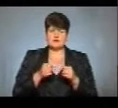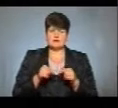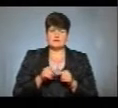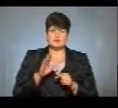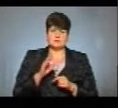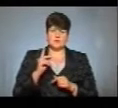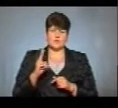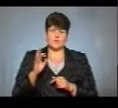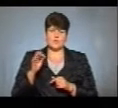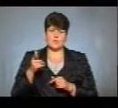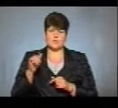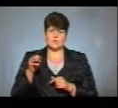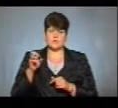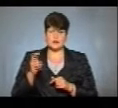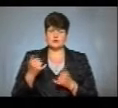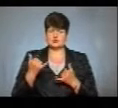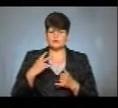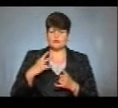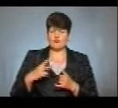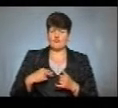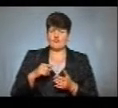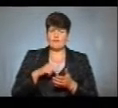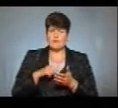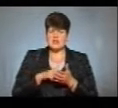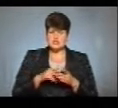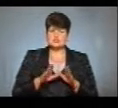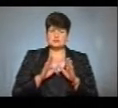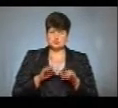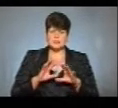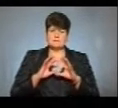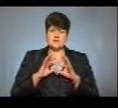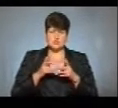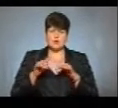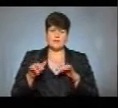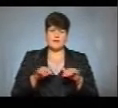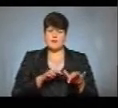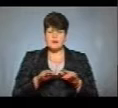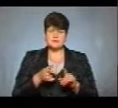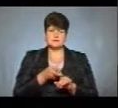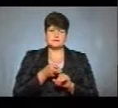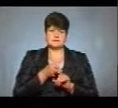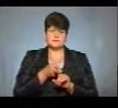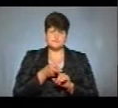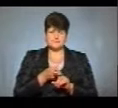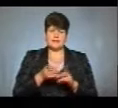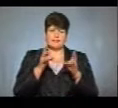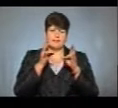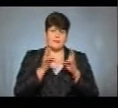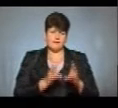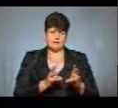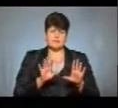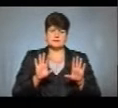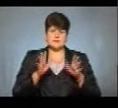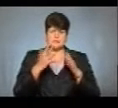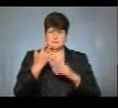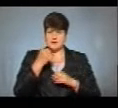Когутяк. Сьогодні в Парижі, як і в інших містах світу, пройде міжнародна акція з нагоди трагедії, яка сталася